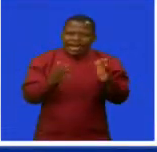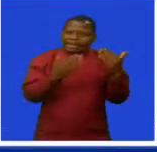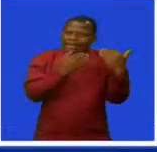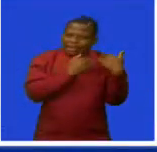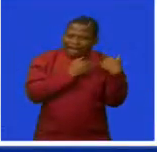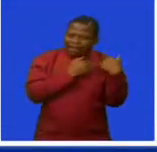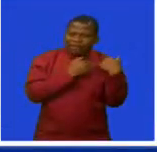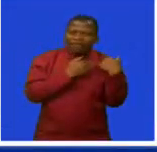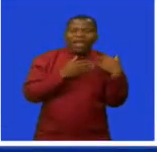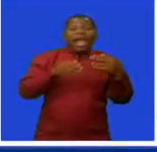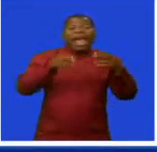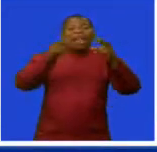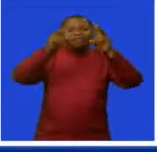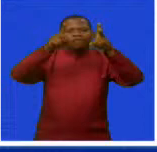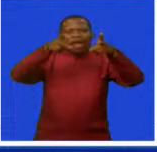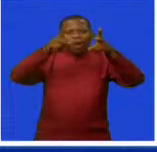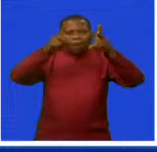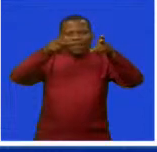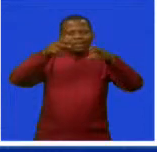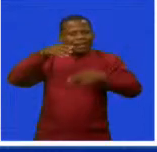awu baka agriculture